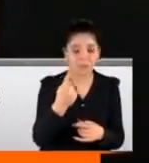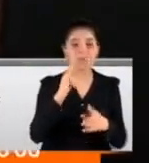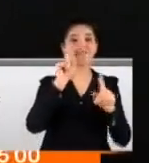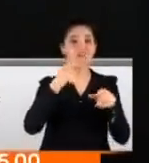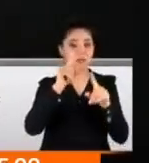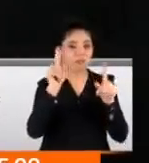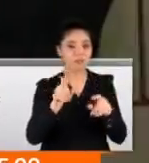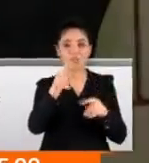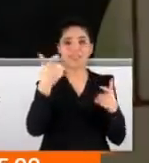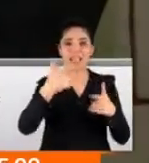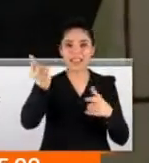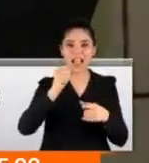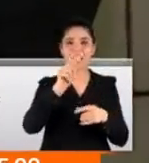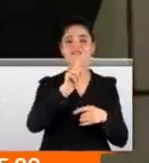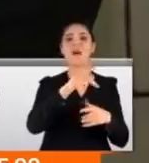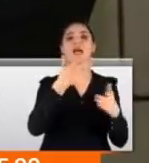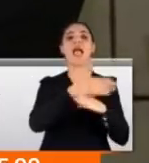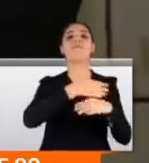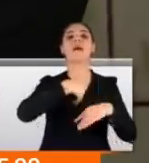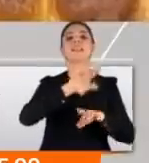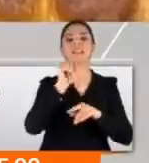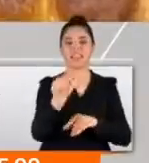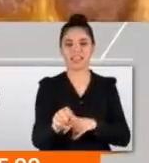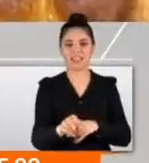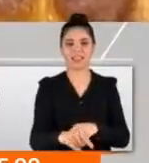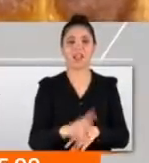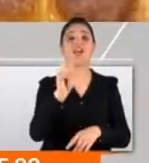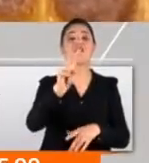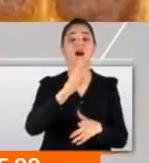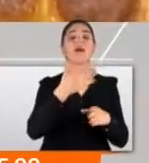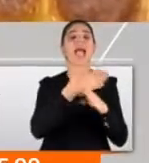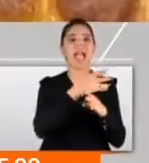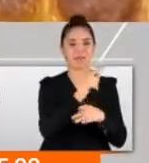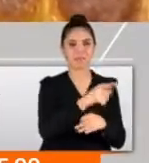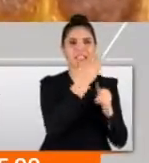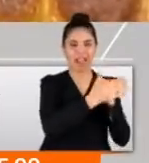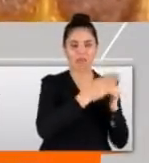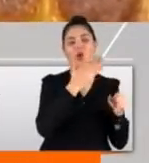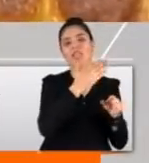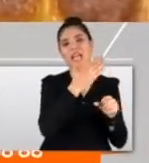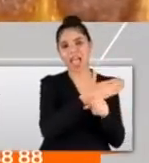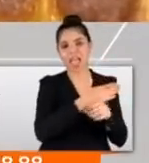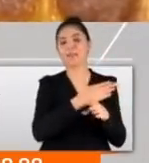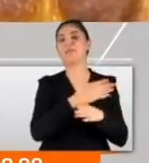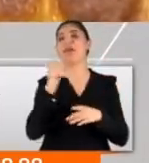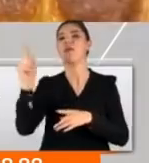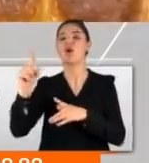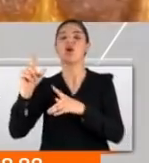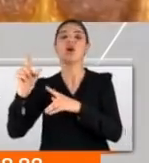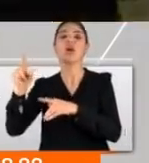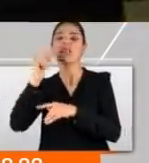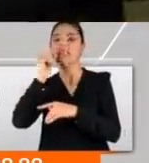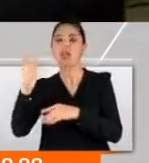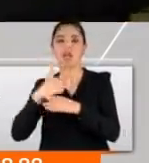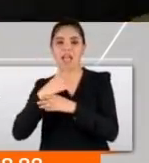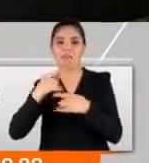Bunu nereden aldınız? Vakfı Kebir ekmeğine benzemiyor. Değil mi diyorsun? Hayır. Vakfı Kebir'le Çavuşlu birbirine çok uzak noktalar